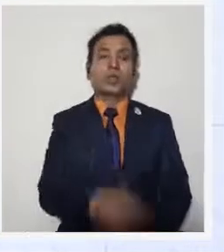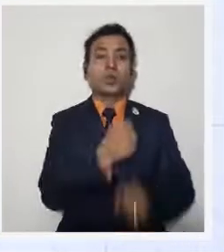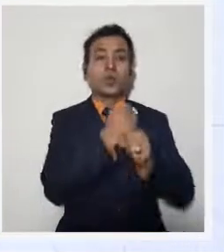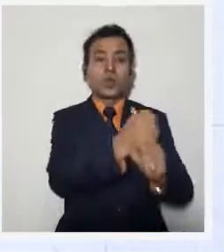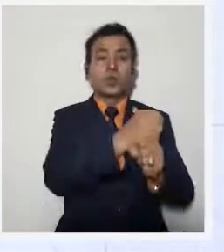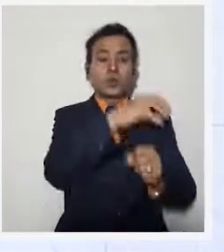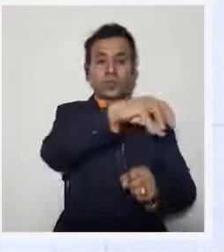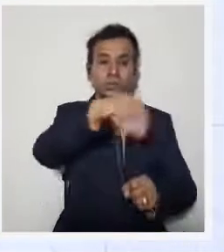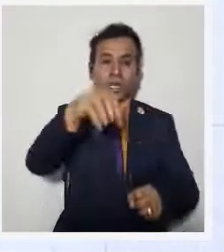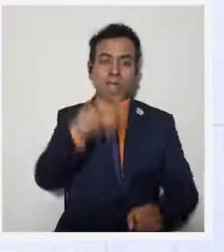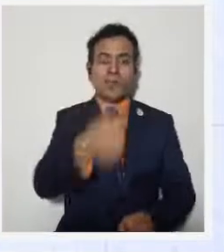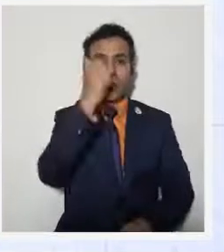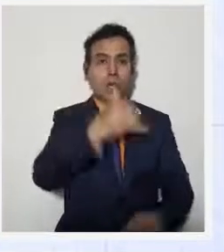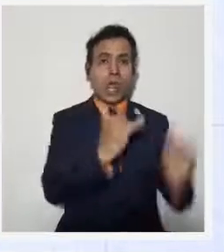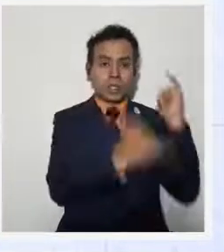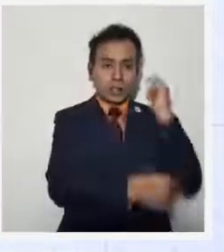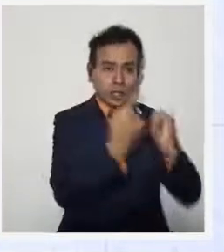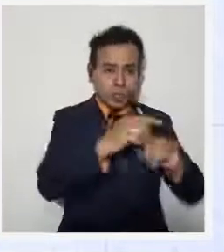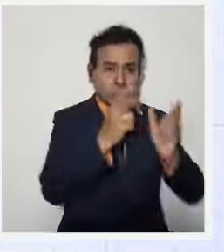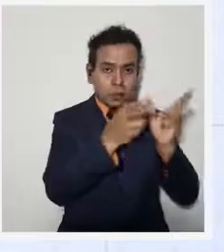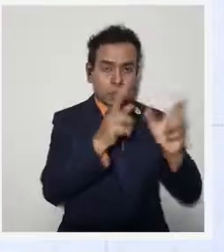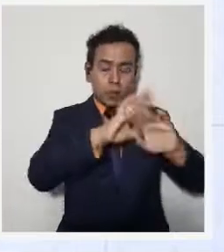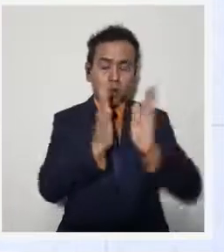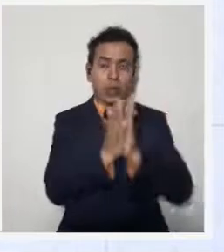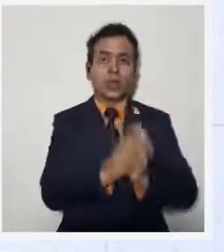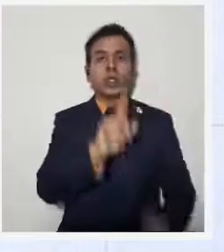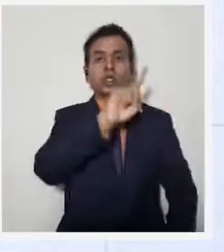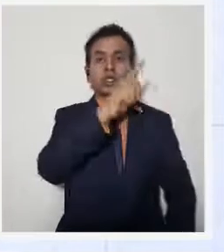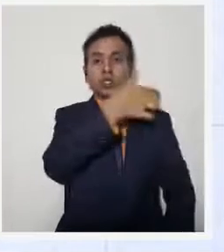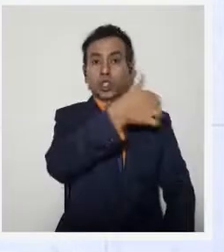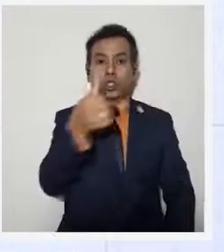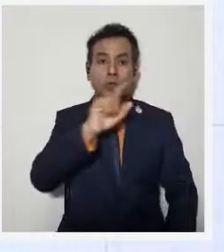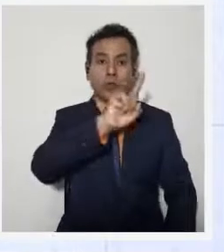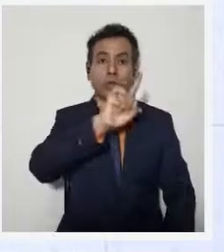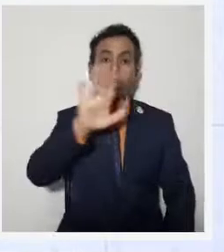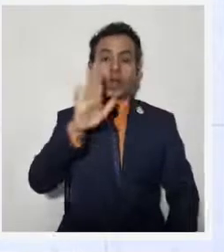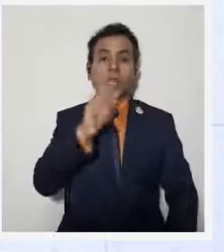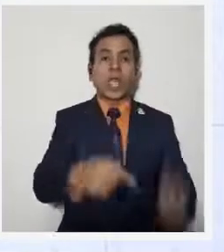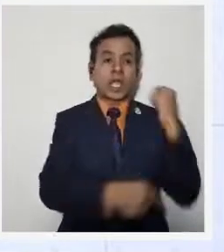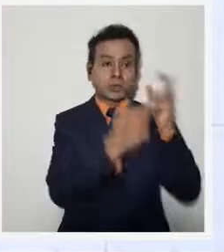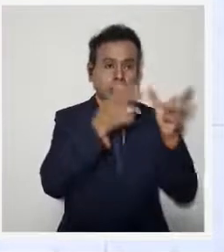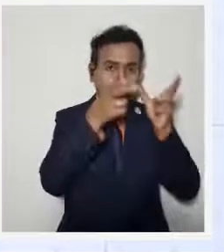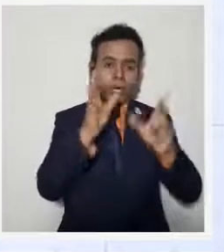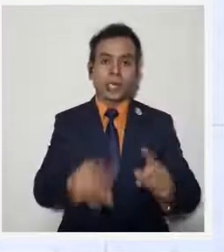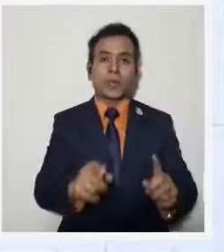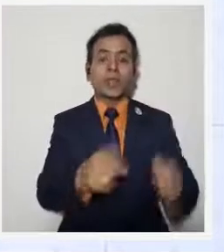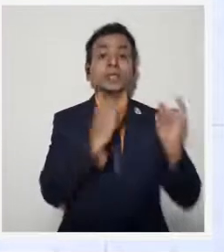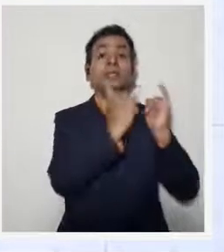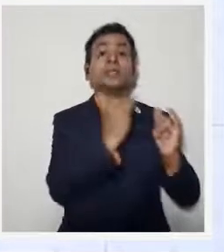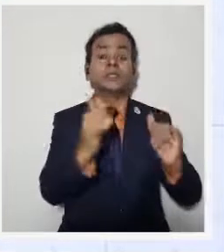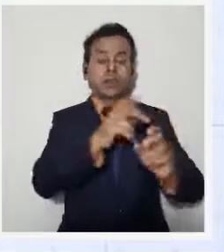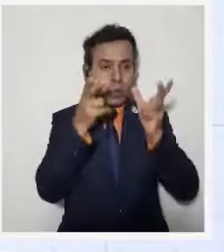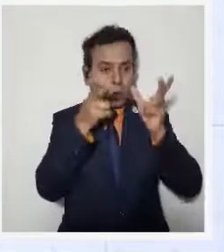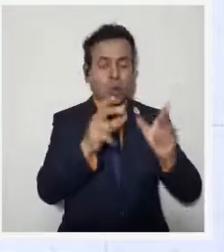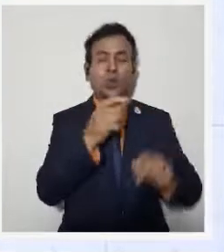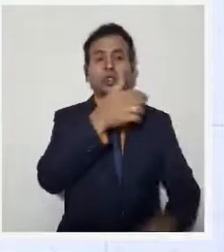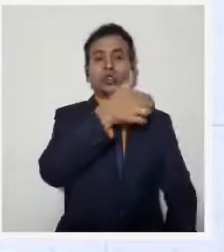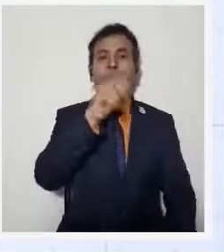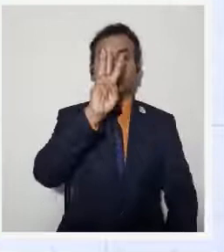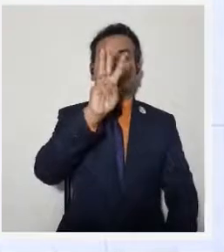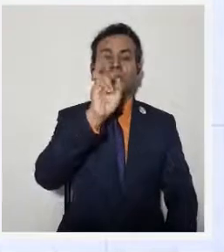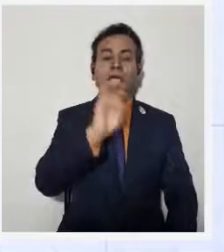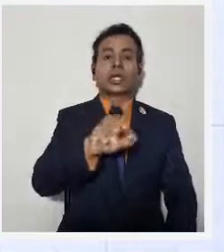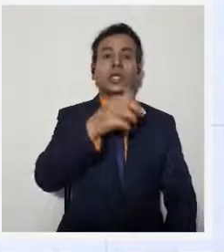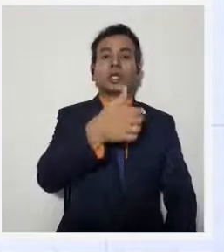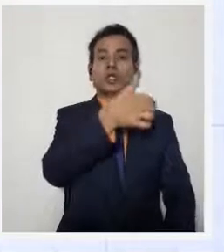আমরা পূর্বেই উল্লেখ করেছি যে আমাদের জেলা উপজেলা পর্যায়ে যে প্রাতিষ্ঠানিক কোয়ারেন্টাইনের ব্যবস্থা আছে 615টি প্রতিষ্ঠানে,